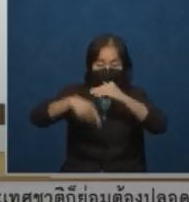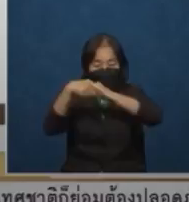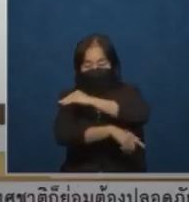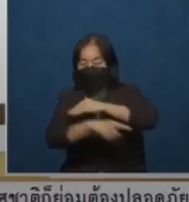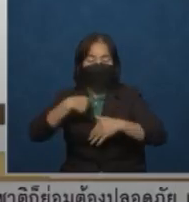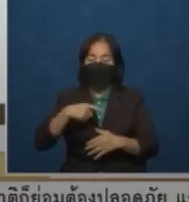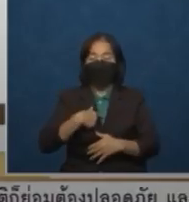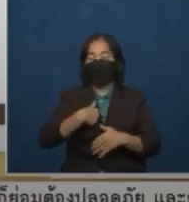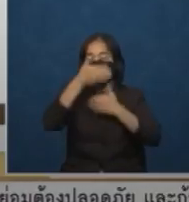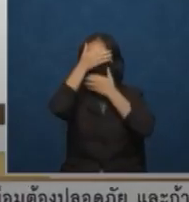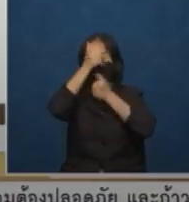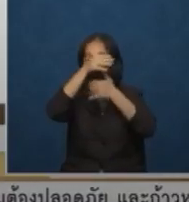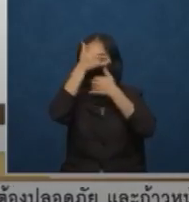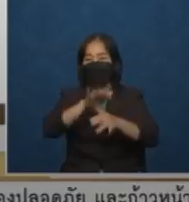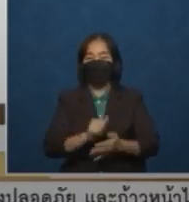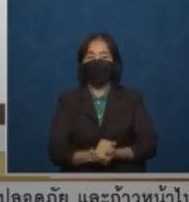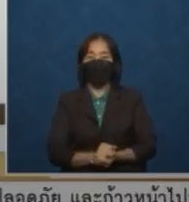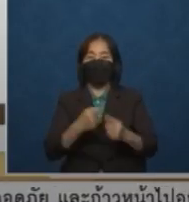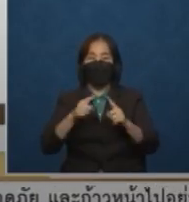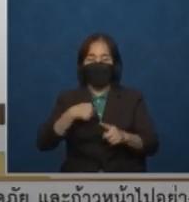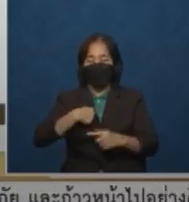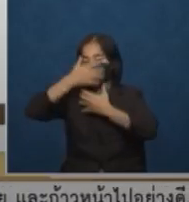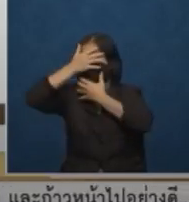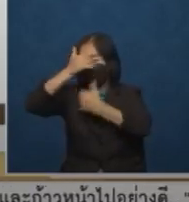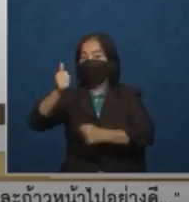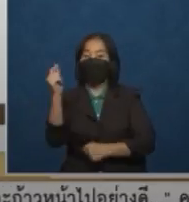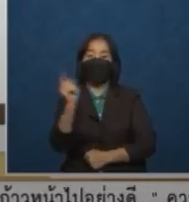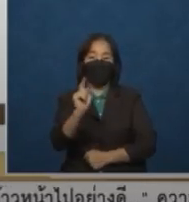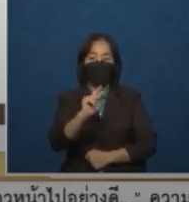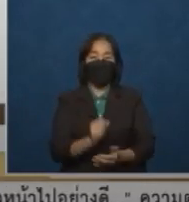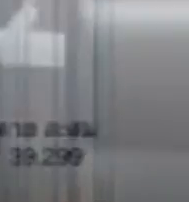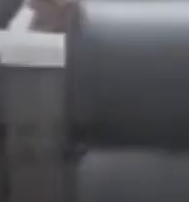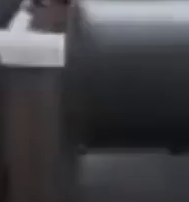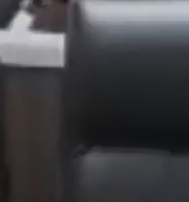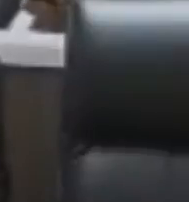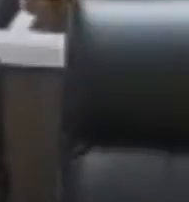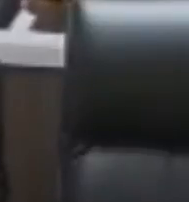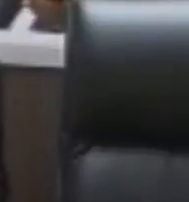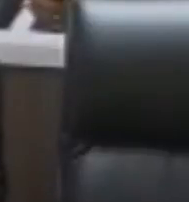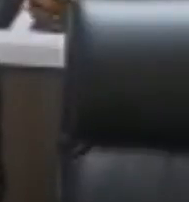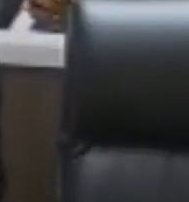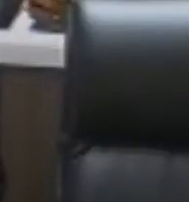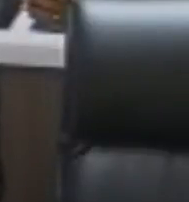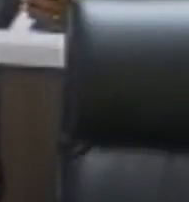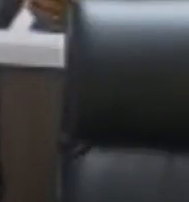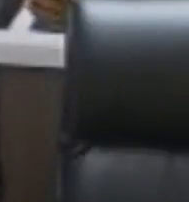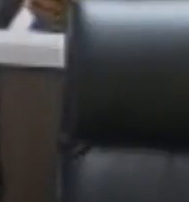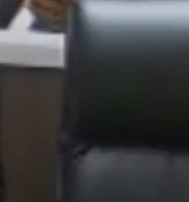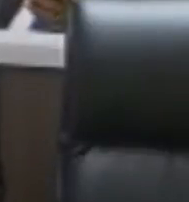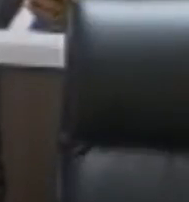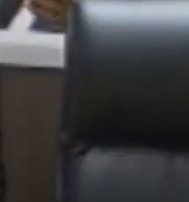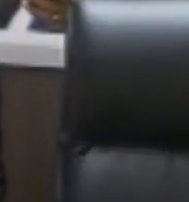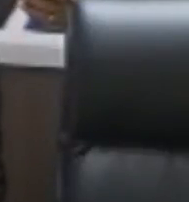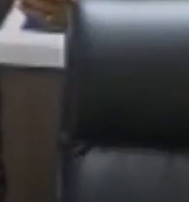บินเพื่อจับโจรค่ะแต่สิ่งที่ดิฉันสนใจติดตามคือการแก้ปัญหาให้ชาวบ้านที่ได้รับความเดือ